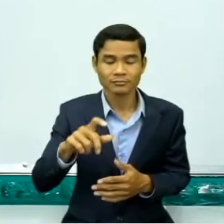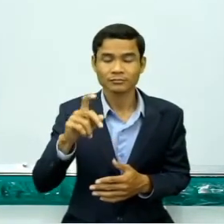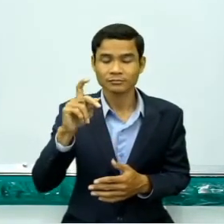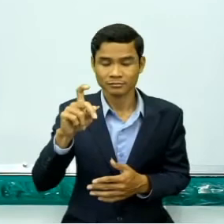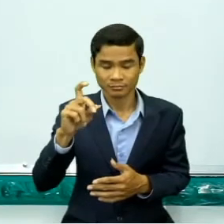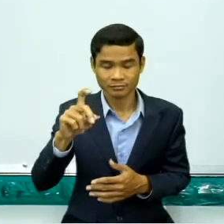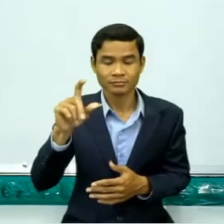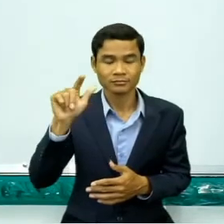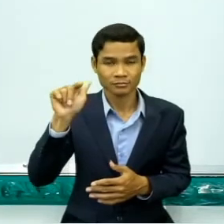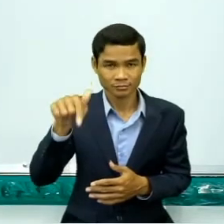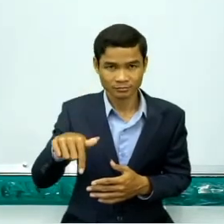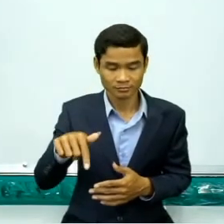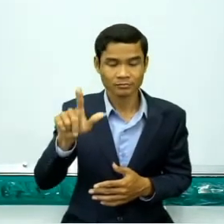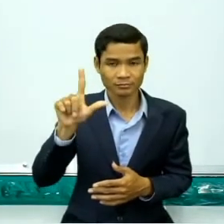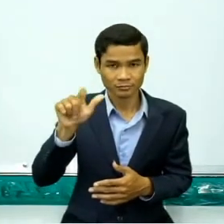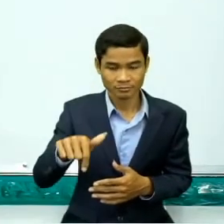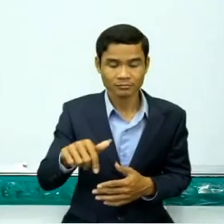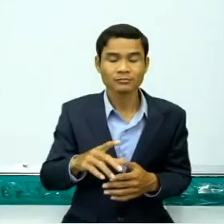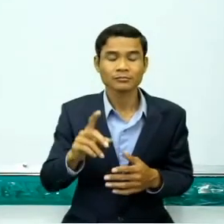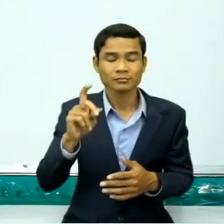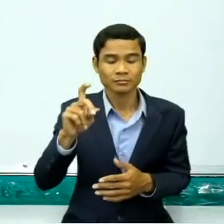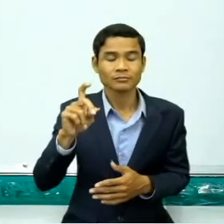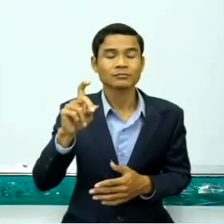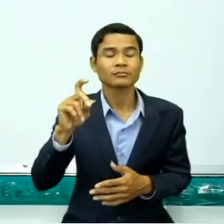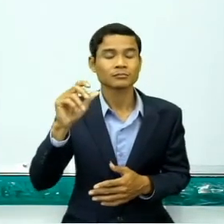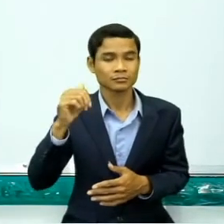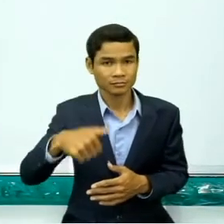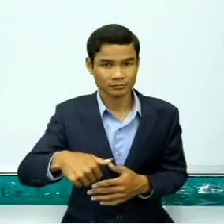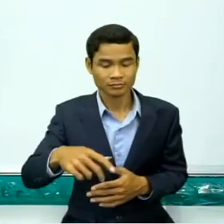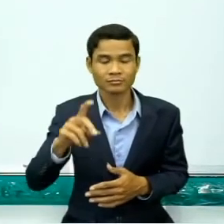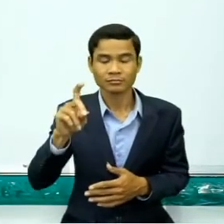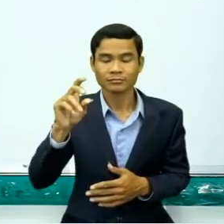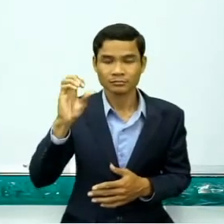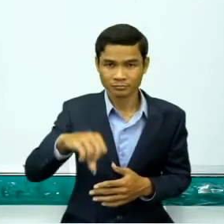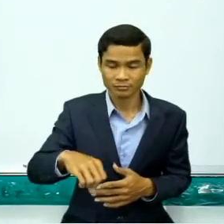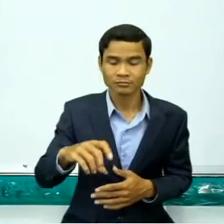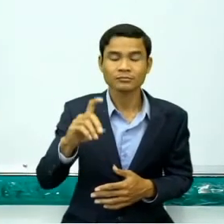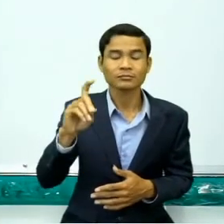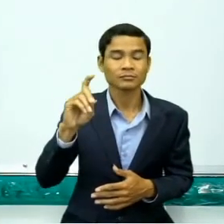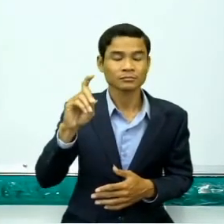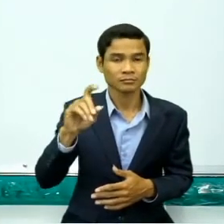nhớ, phá nớ, phá lờ. Chà, rồi rồi hai rừng nơi con.